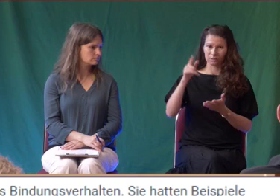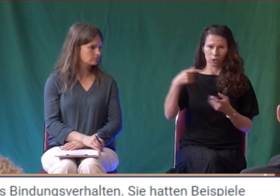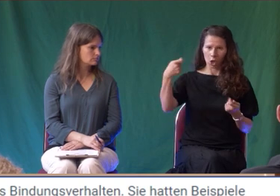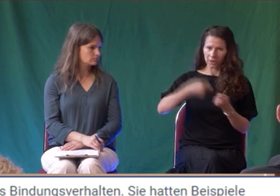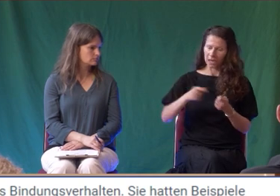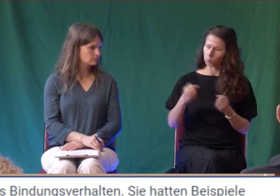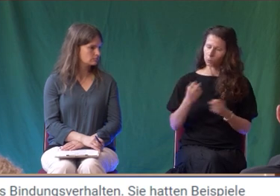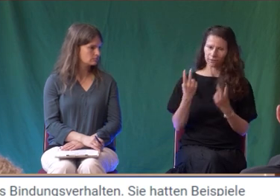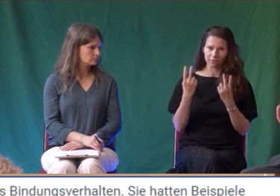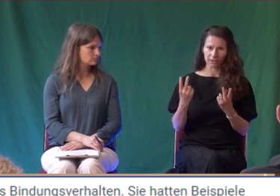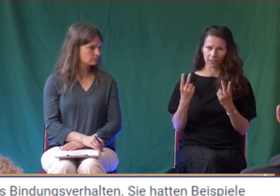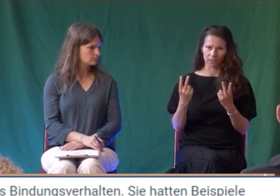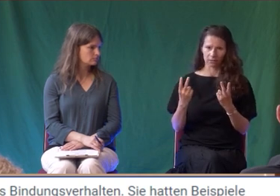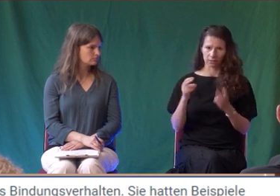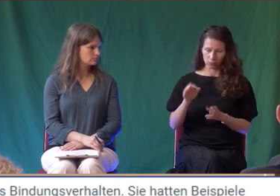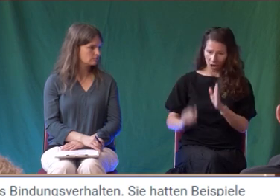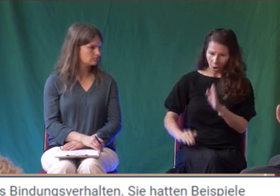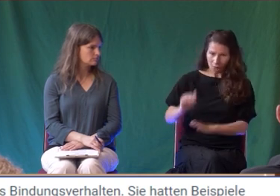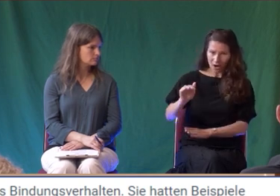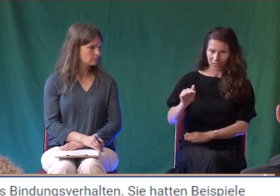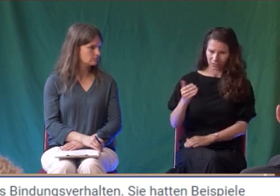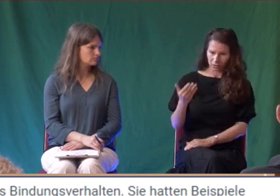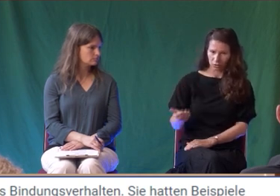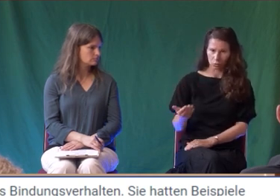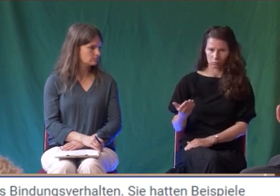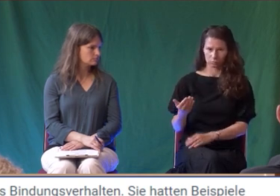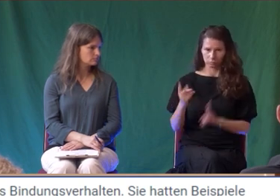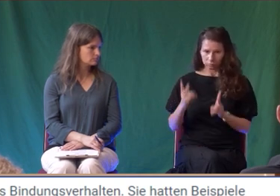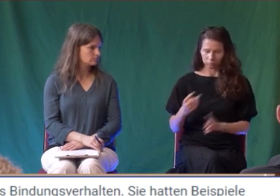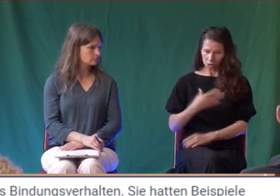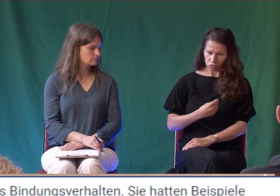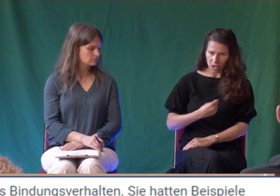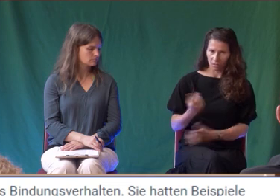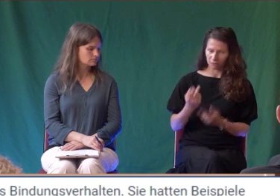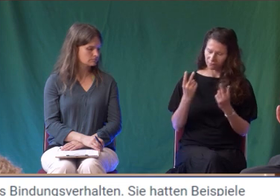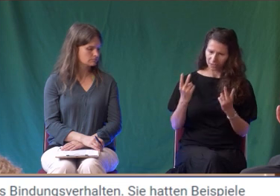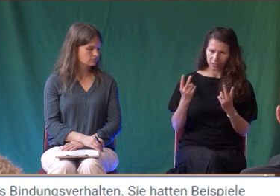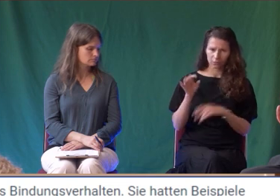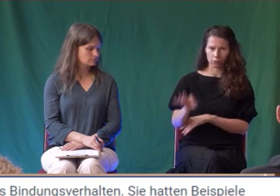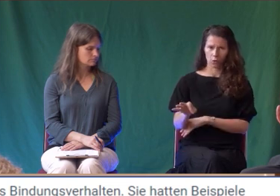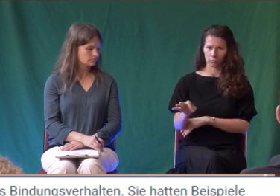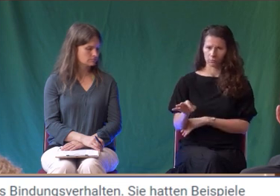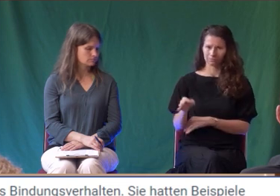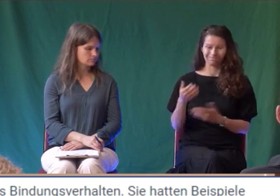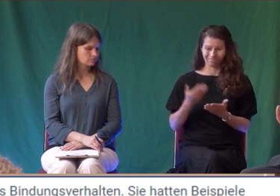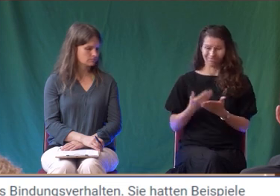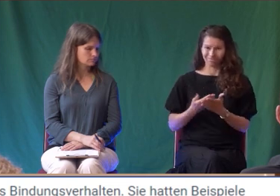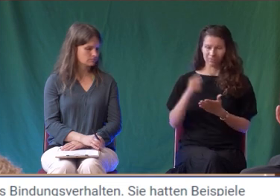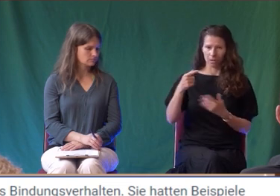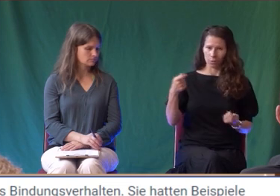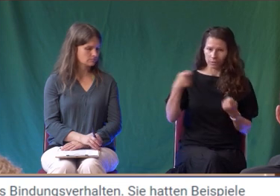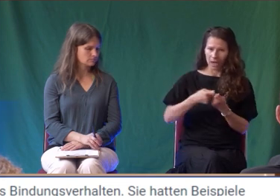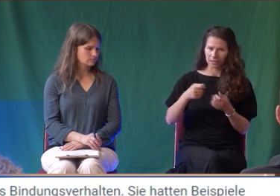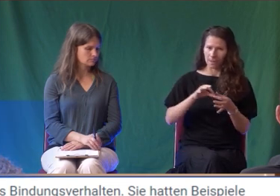die für das Aufwachsen des Kindes damit beispielsweise gestillt werden kann und das auch der der Kontakt und die Bindung